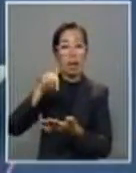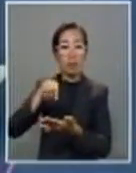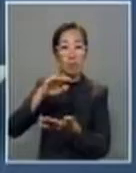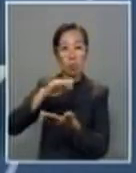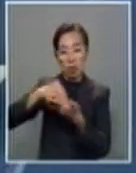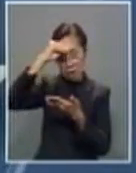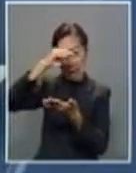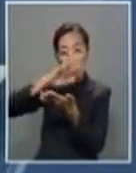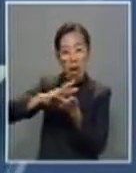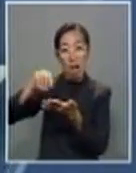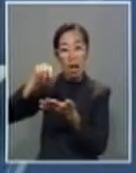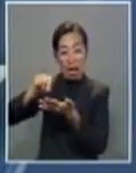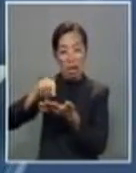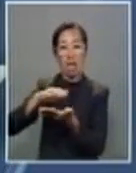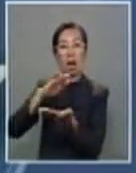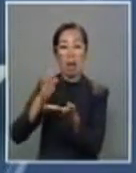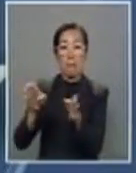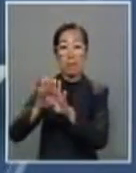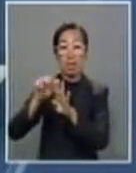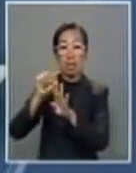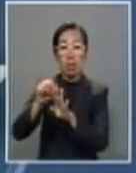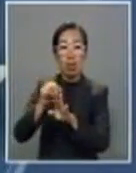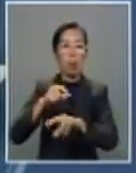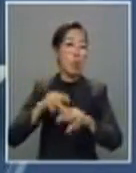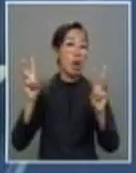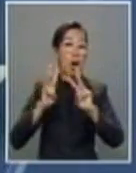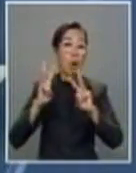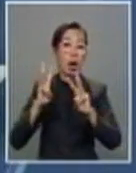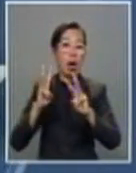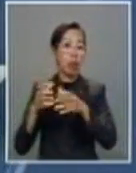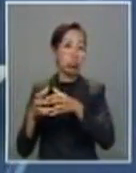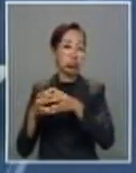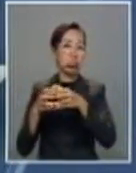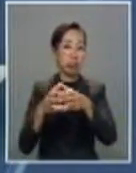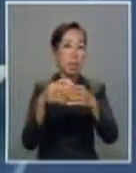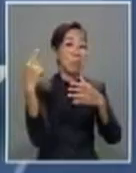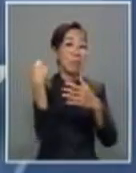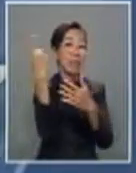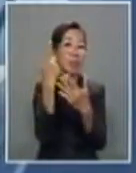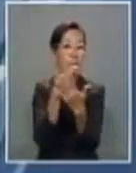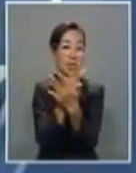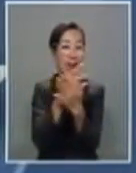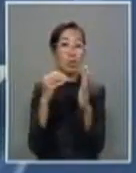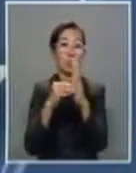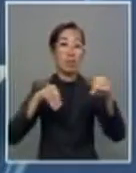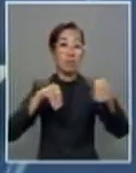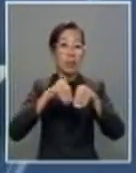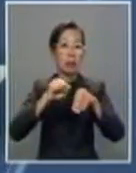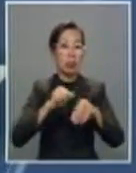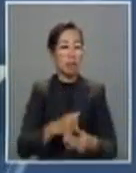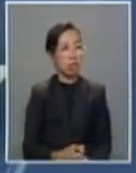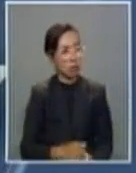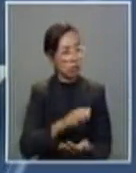กษามหาวิทยาลัยเนี่ยปิดเทอมก็ไปเที่ยวกันเยอะครับใกล้กรุงเทพหน่อยก็เมืองกาญจนบุรี มหาวิทยาลัย